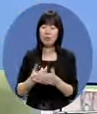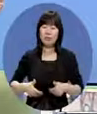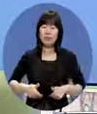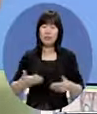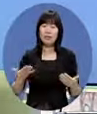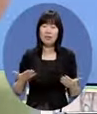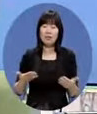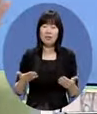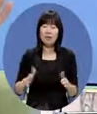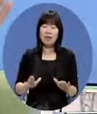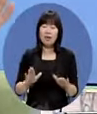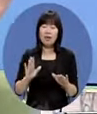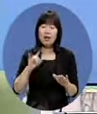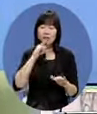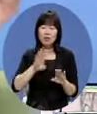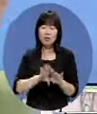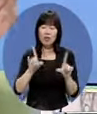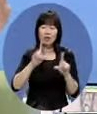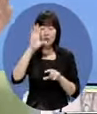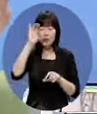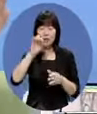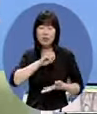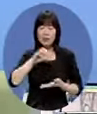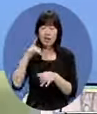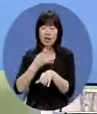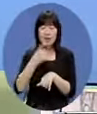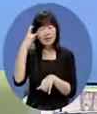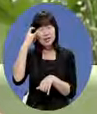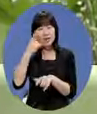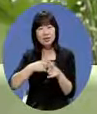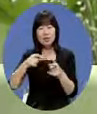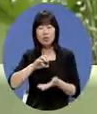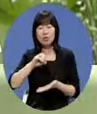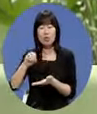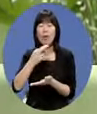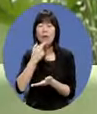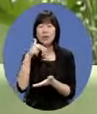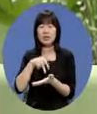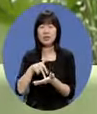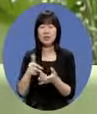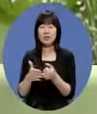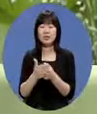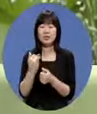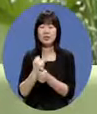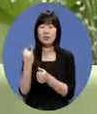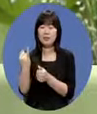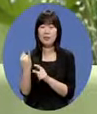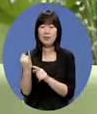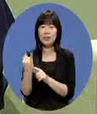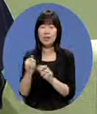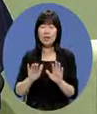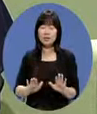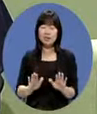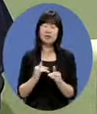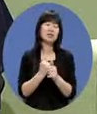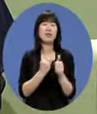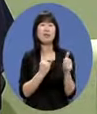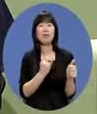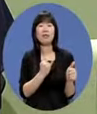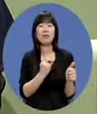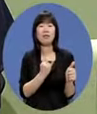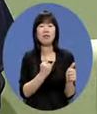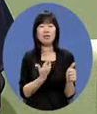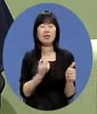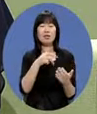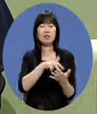이제 일요일 날은 우유 배달을 해야 되나? 이런 생각밖에 할 수가 없는 거죠. 그렇죠. 더 갖다 줄 수는 없는 입장인데 아내가 또 이렇게 나오면. 네. 그래서 이제 남편들이